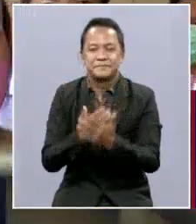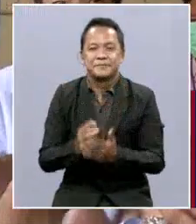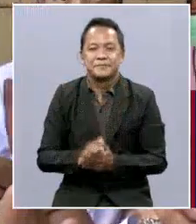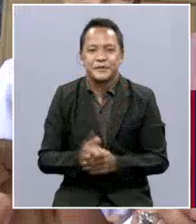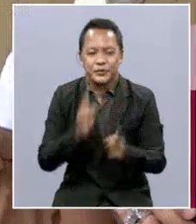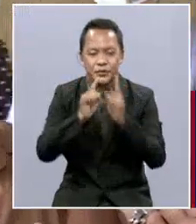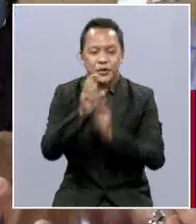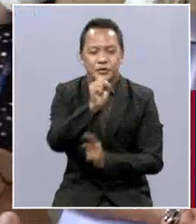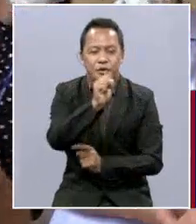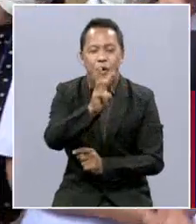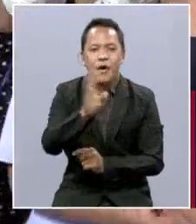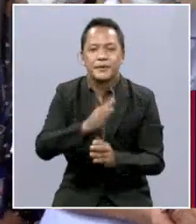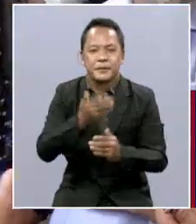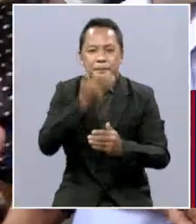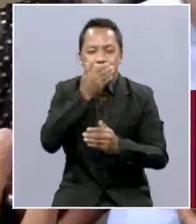ไม่ตอบประเด็นสวมเห็นแนวไปเลยนะครับ